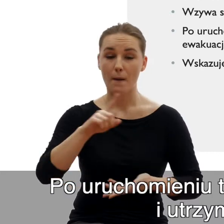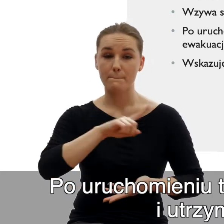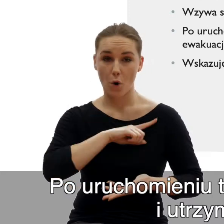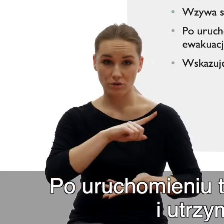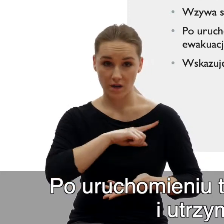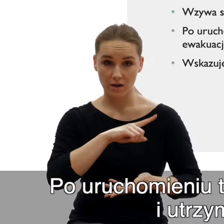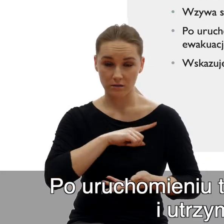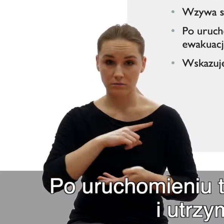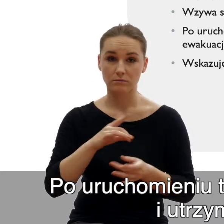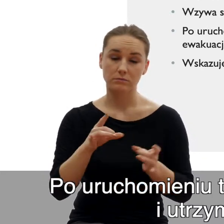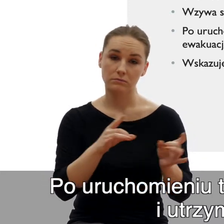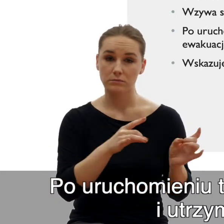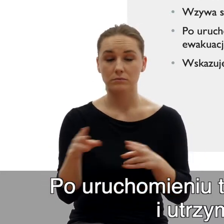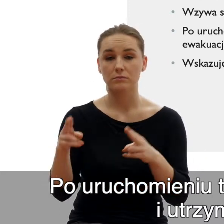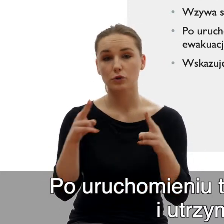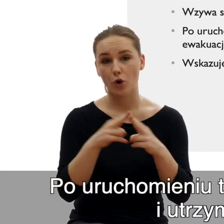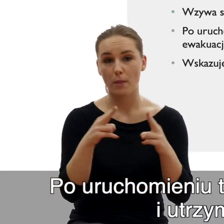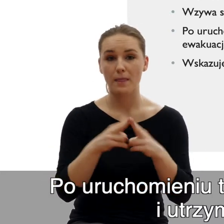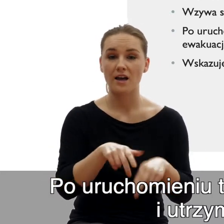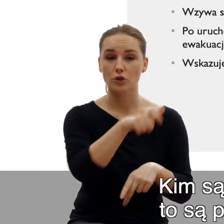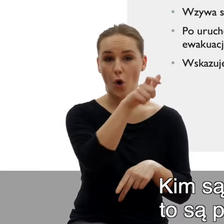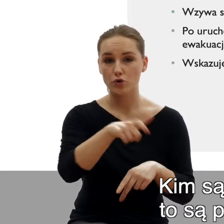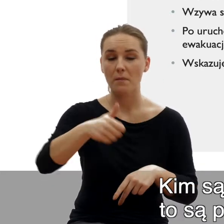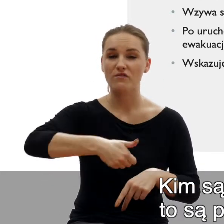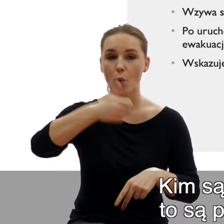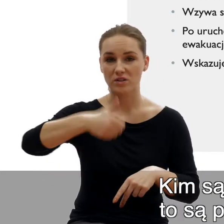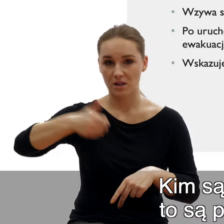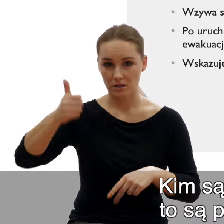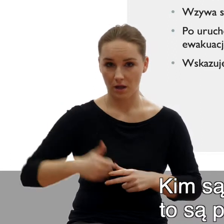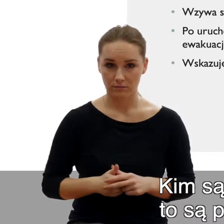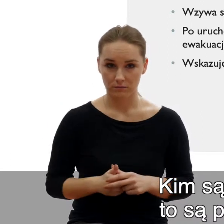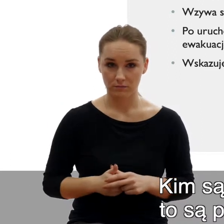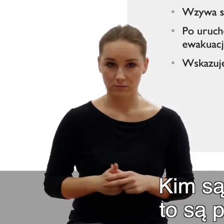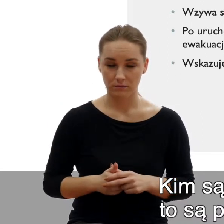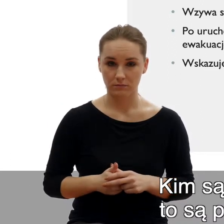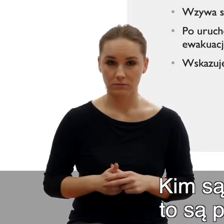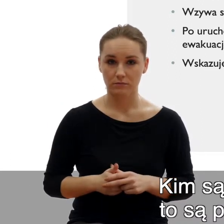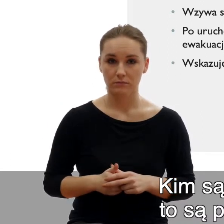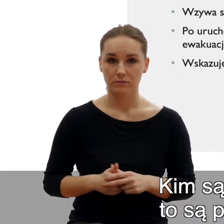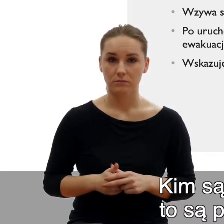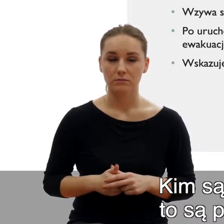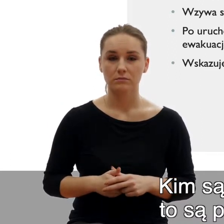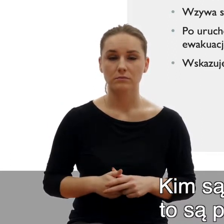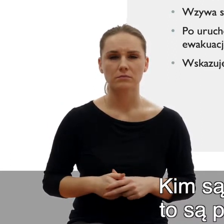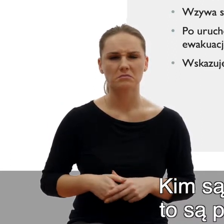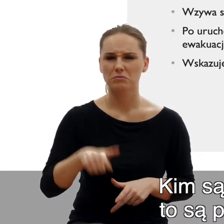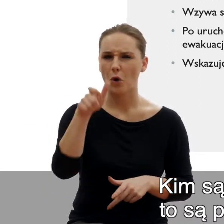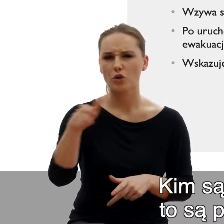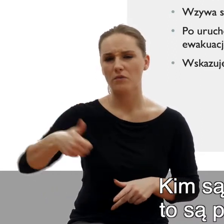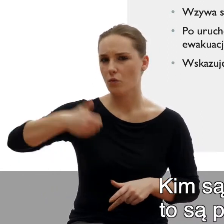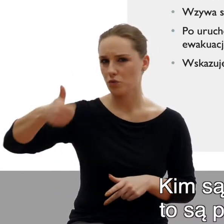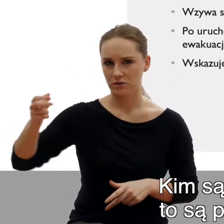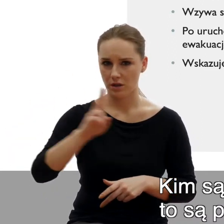koordynuje ewakuację i utrzymuje kontakt z osobami funkcyjnymi. Kim są osoby funkcyjne? Osoby funkcyjne to są pracownicy, którzy w